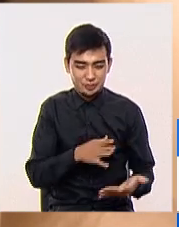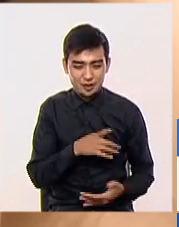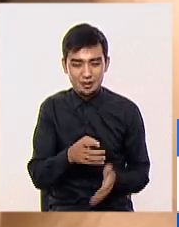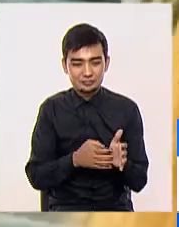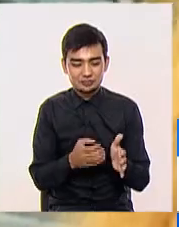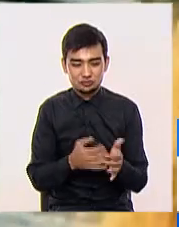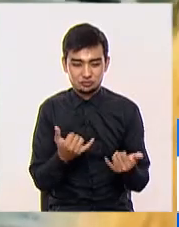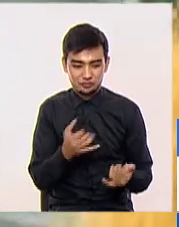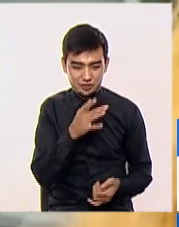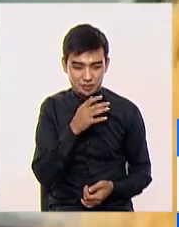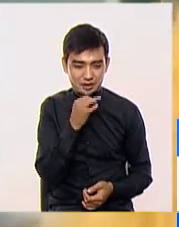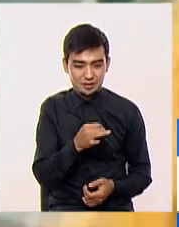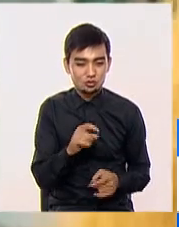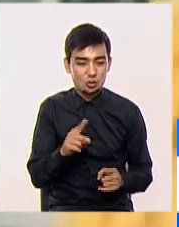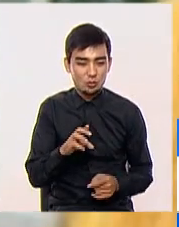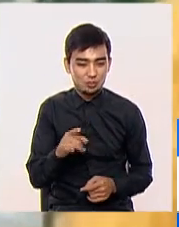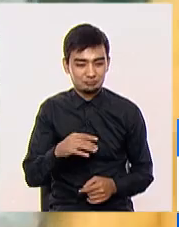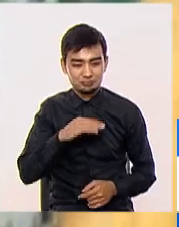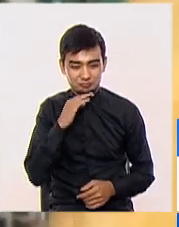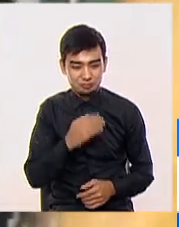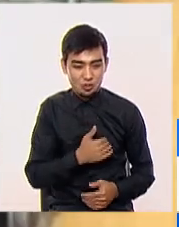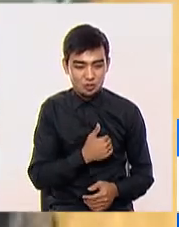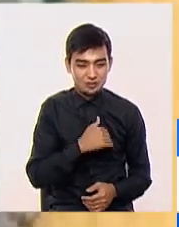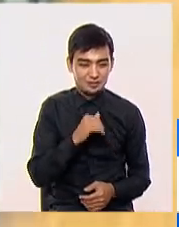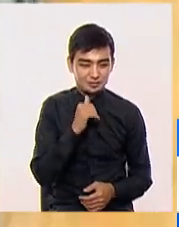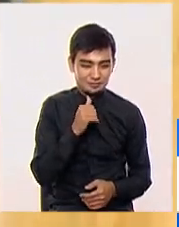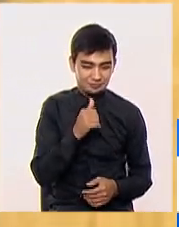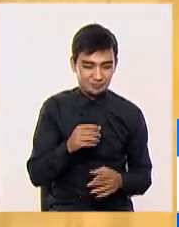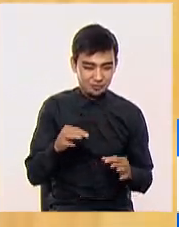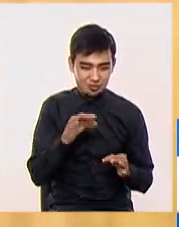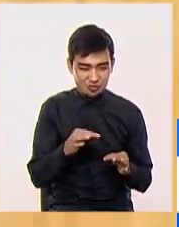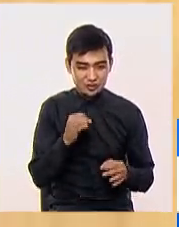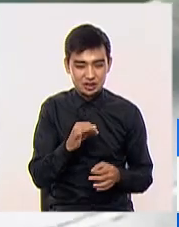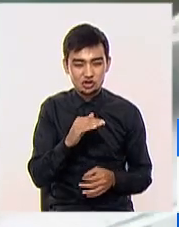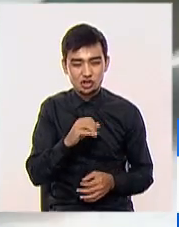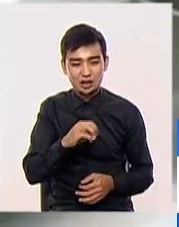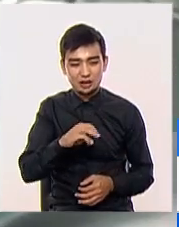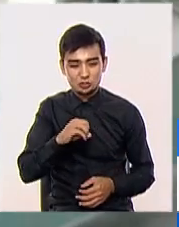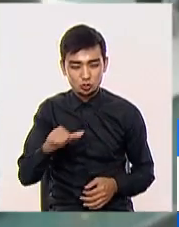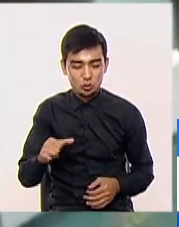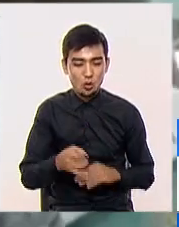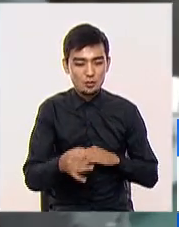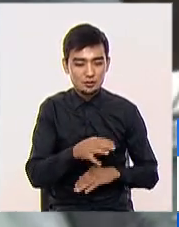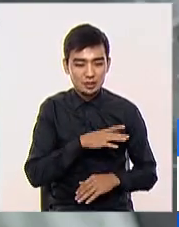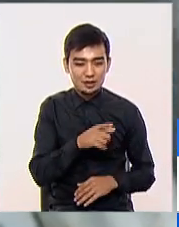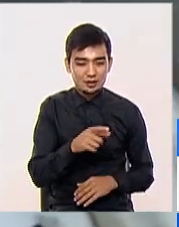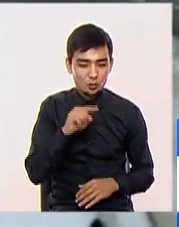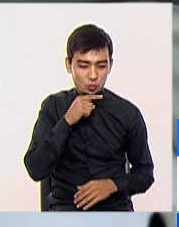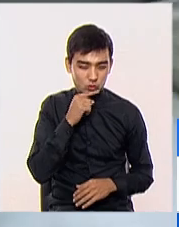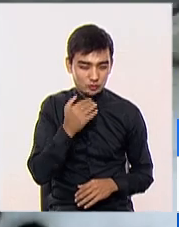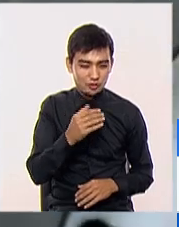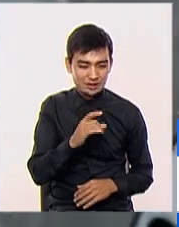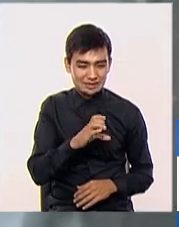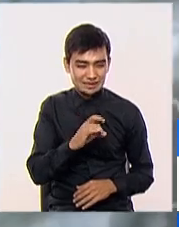этого продукта. Чтобы компенсировать недостаток сладкого песка, в Жетысуйской области предложили использовать кукурузный сироп, который производится